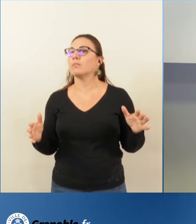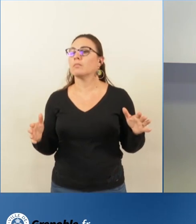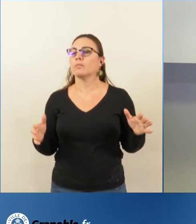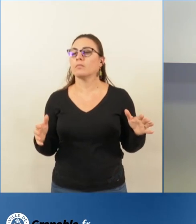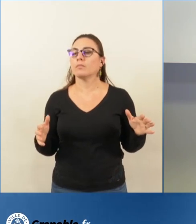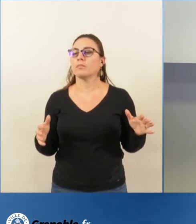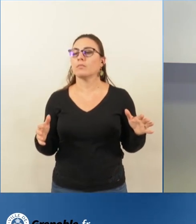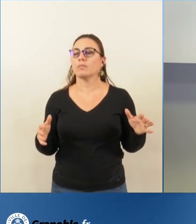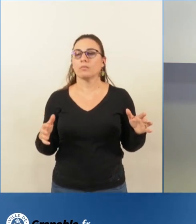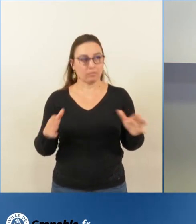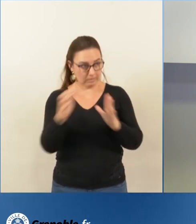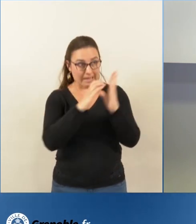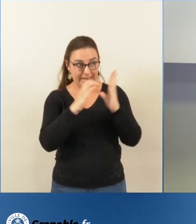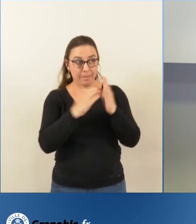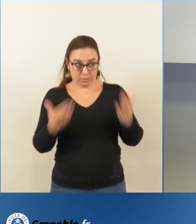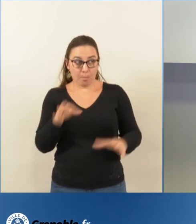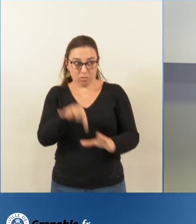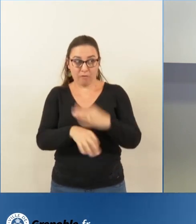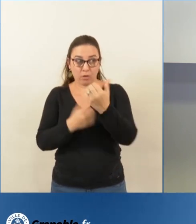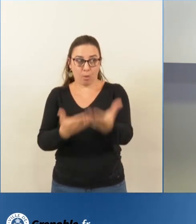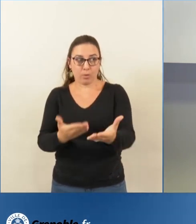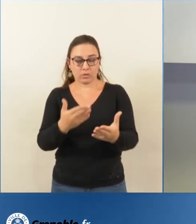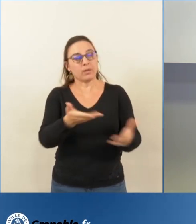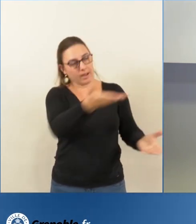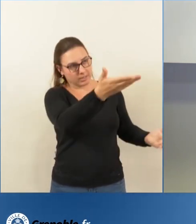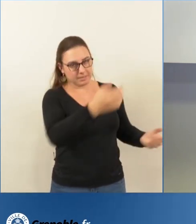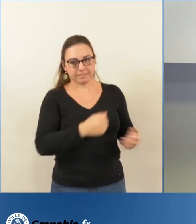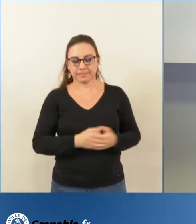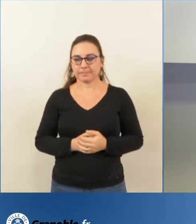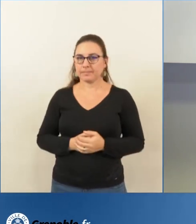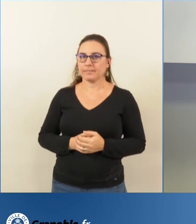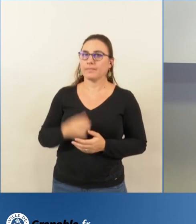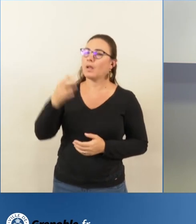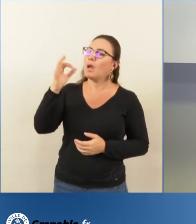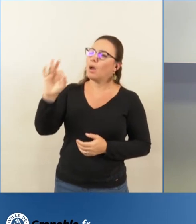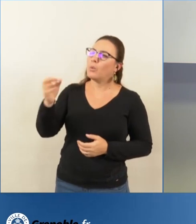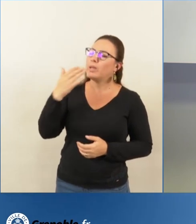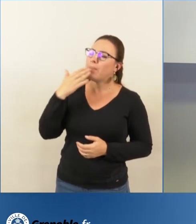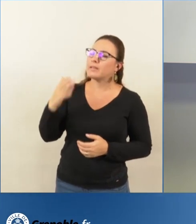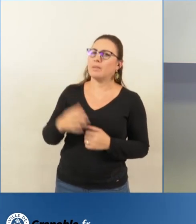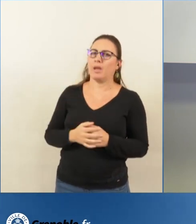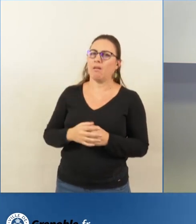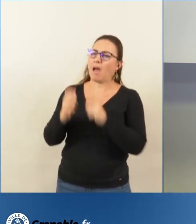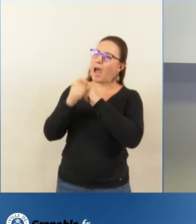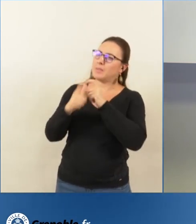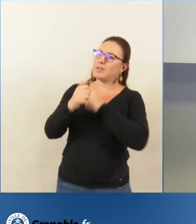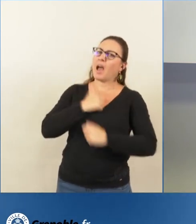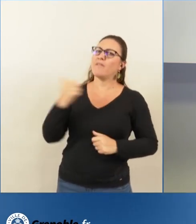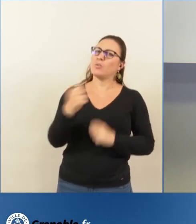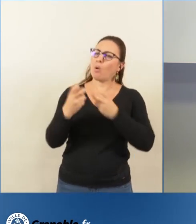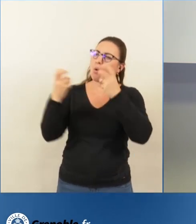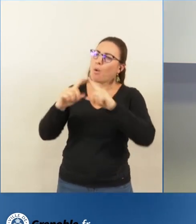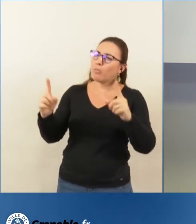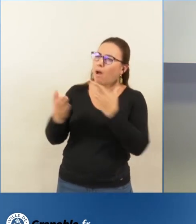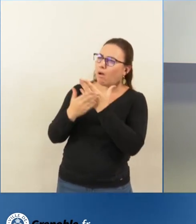on est sur un délibération nous allons passer au vote donc je vous en prie oui merci enfin vous dites que les indemnités individuelles n'ont pas augmenté